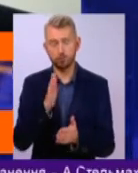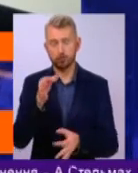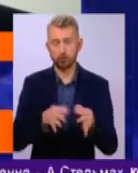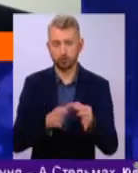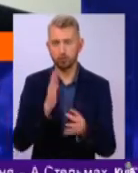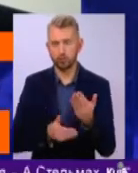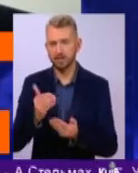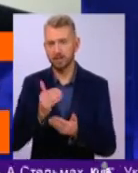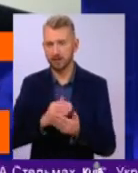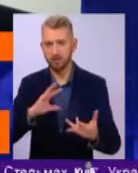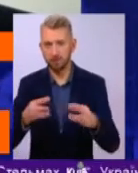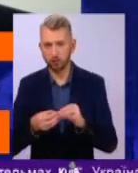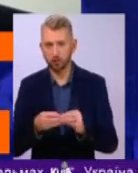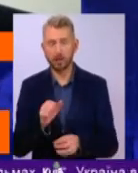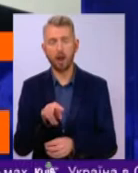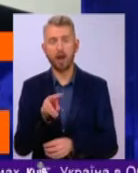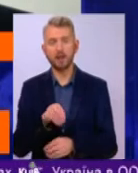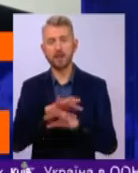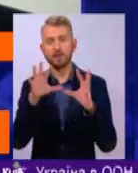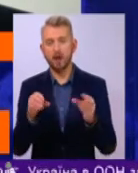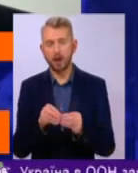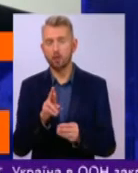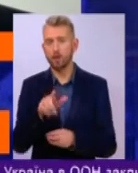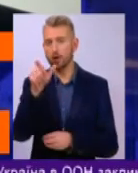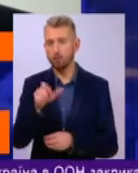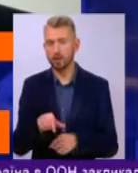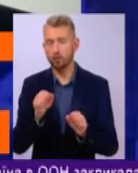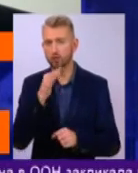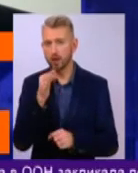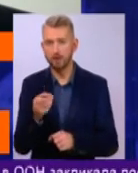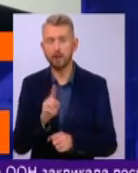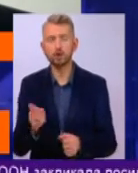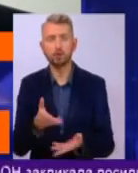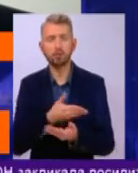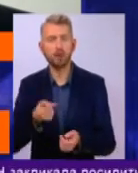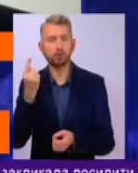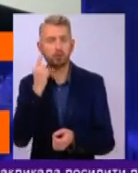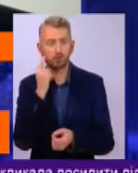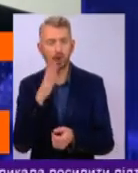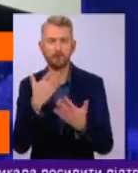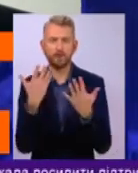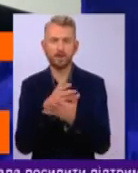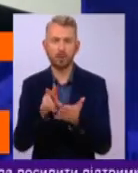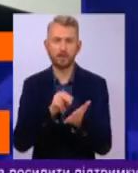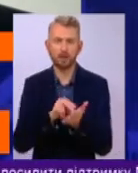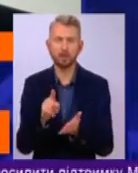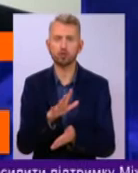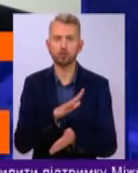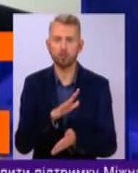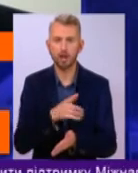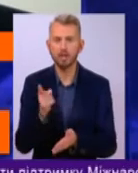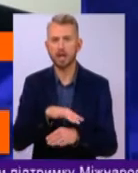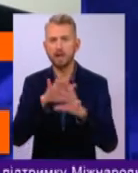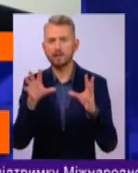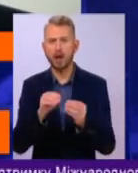кінцеві підсумки, ну але загально просто як громадянин можу сказати, те, що ми чули в тих відеозаписах, які були, це